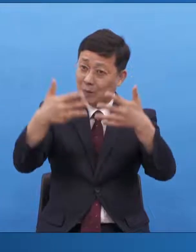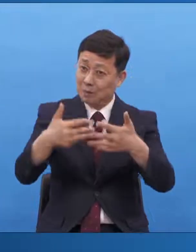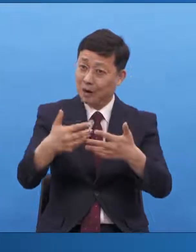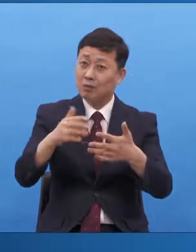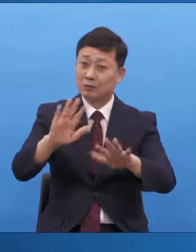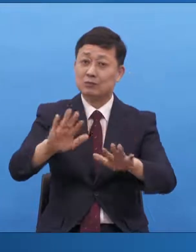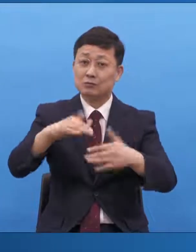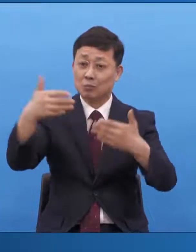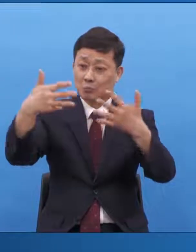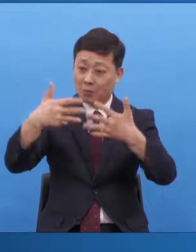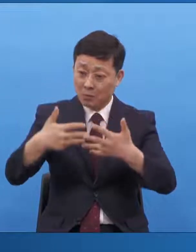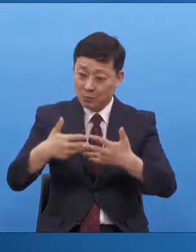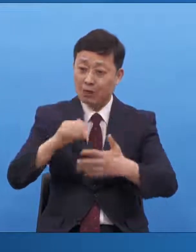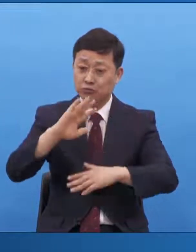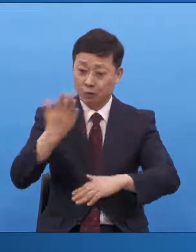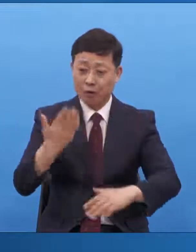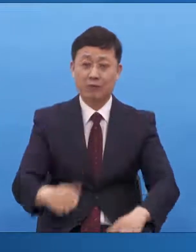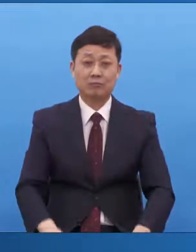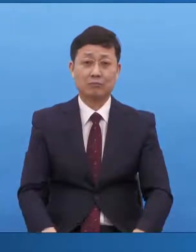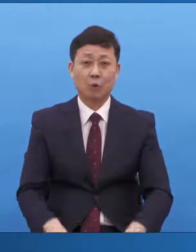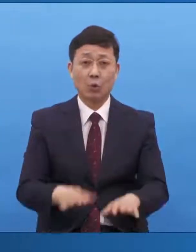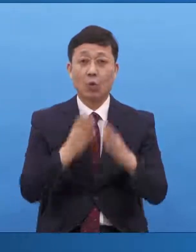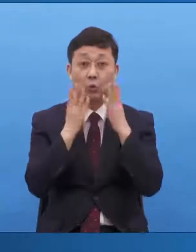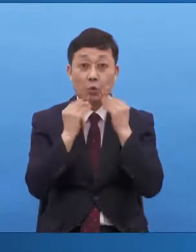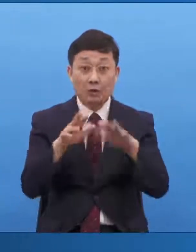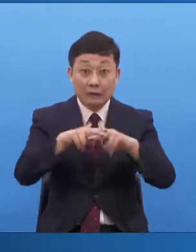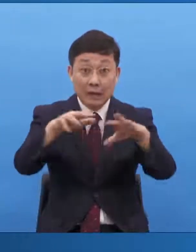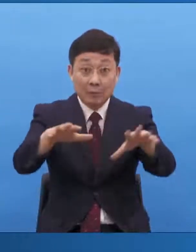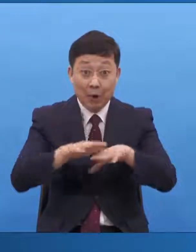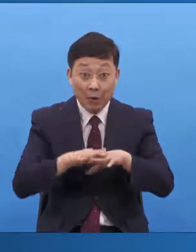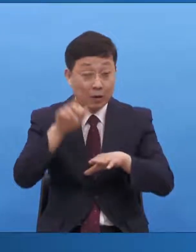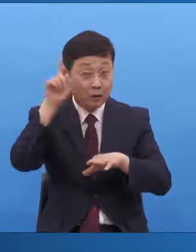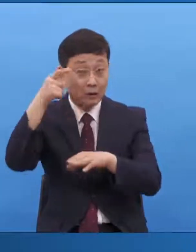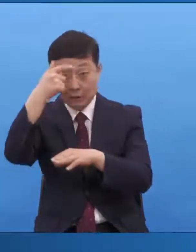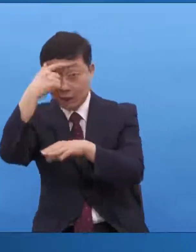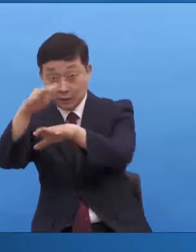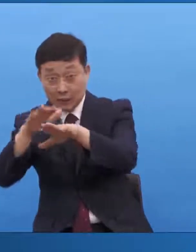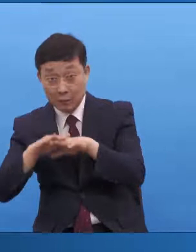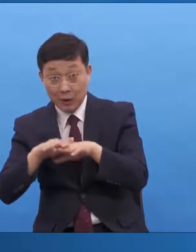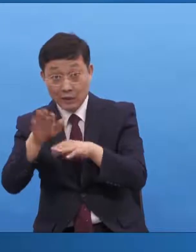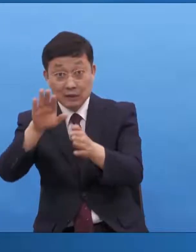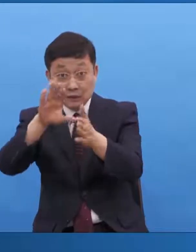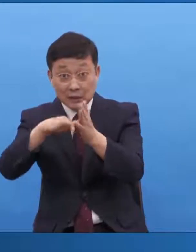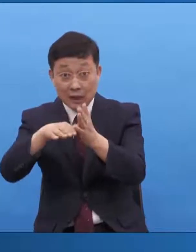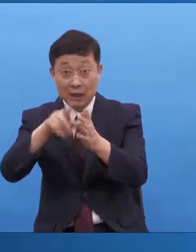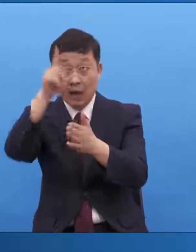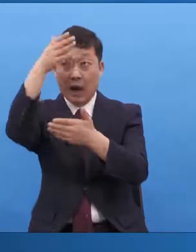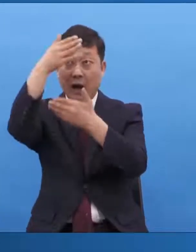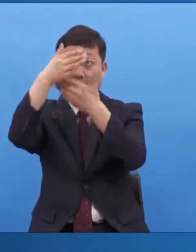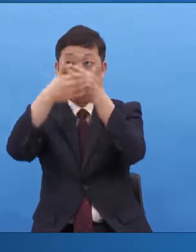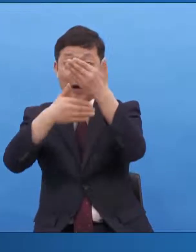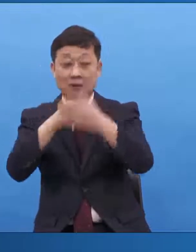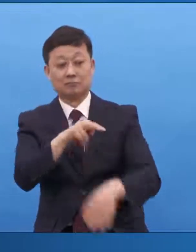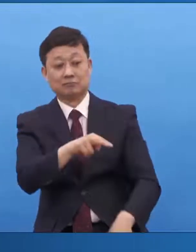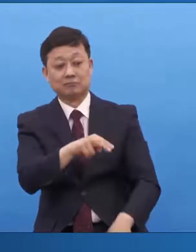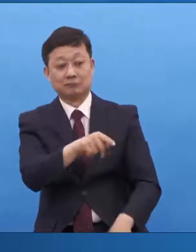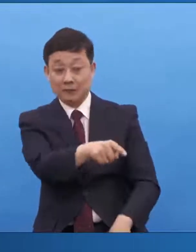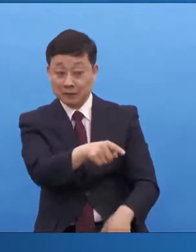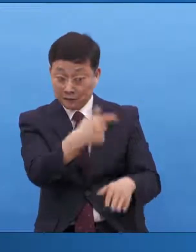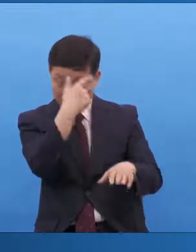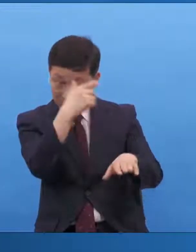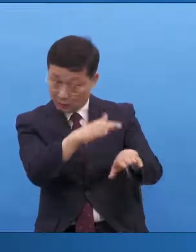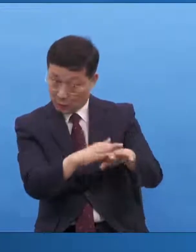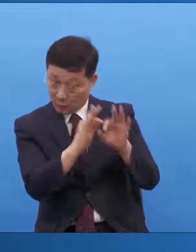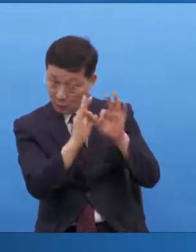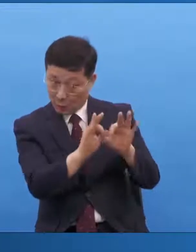now. 여러분은 지금 여기 앉아 있고 내일 각 교회에서 예배드리죠. 그거 하고 있는데 하나님은 이 일을 이루신다. You're sitting here right now and